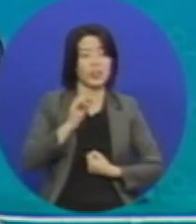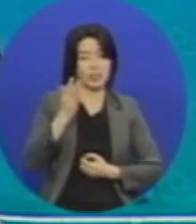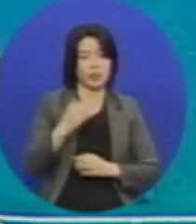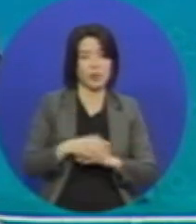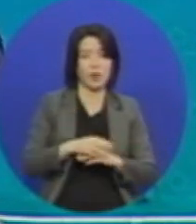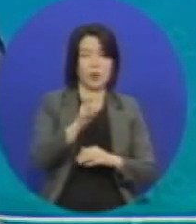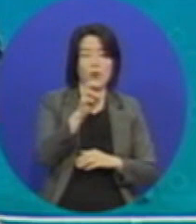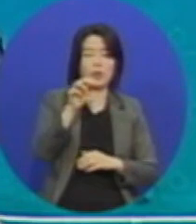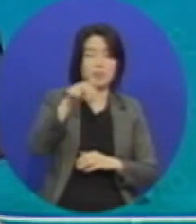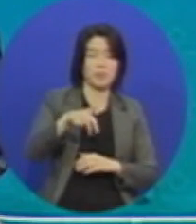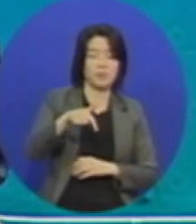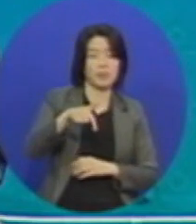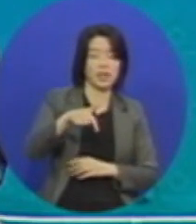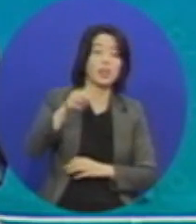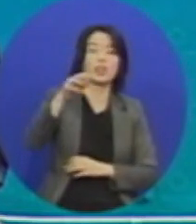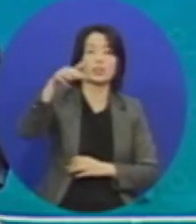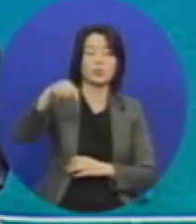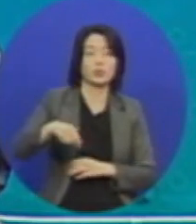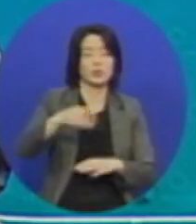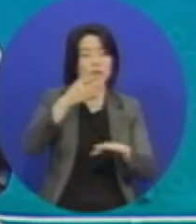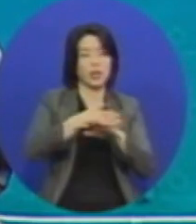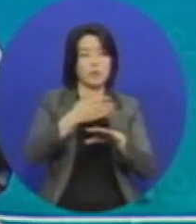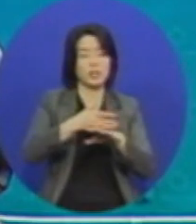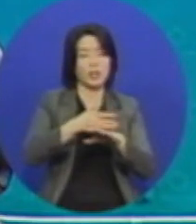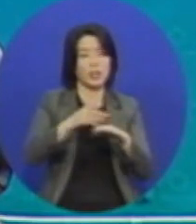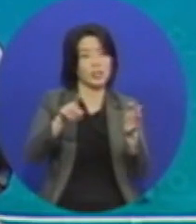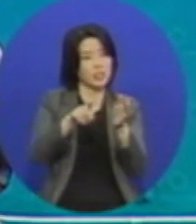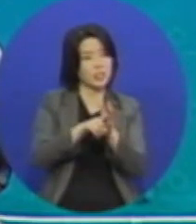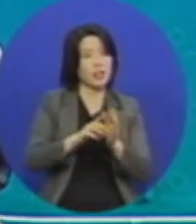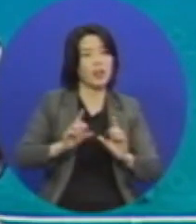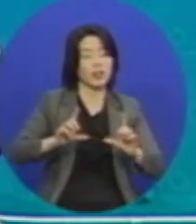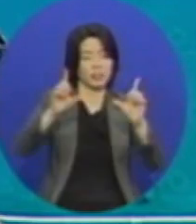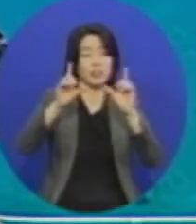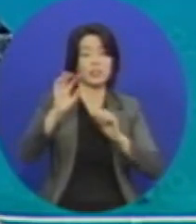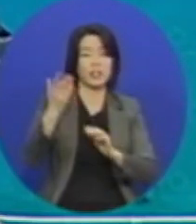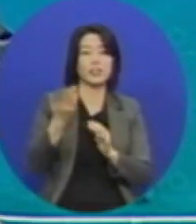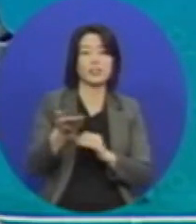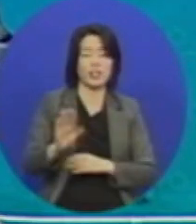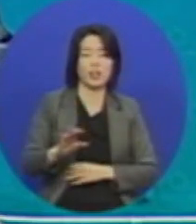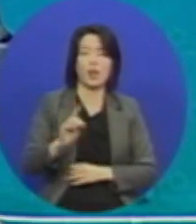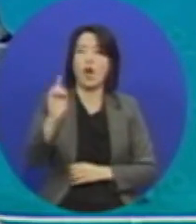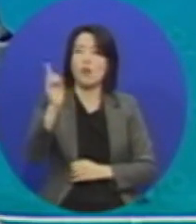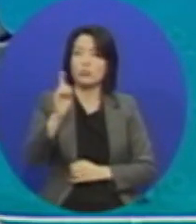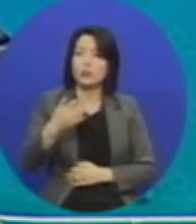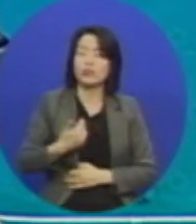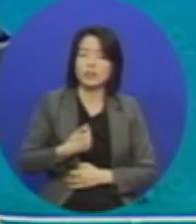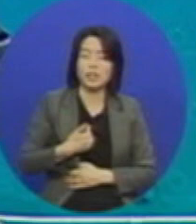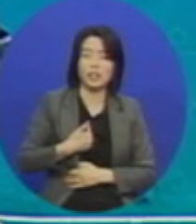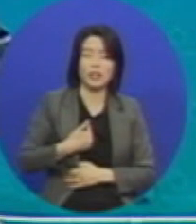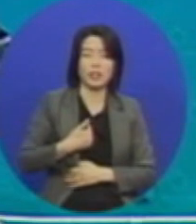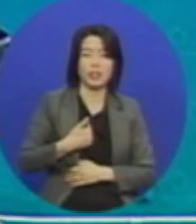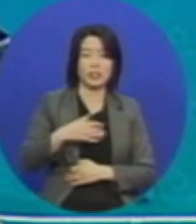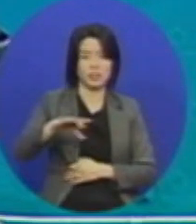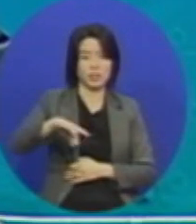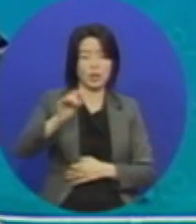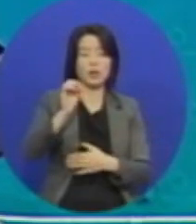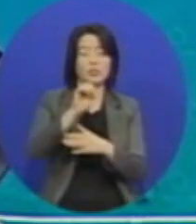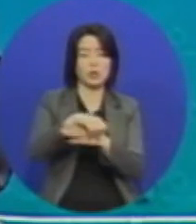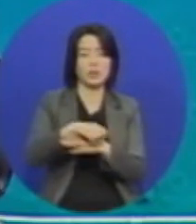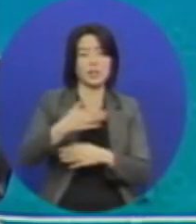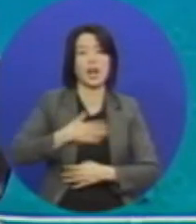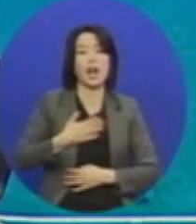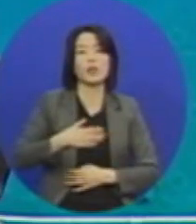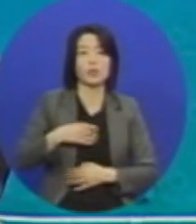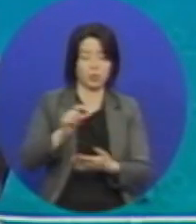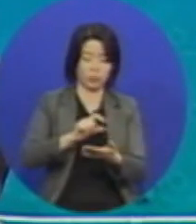제리 첫 열매 감사 신앙 감사절 긴데 무엇이 4개 첫 열면 지는 알고 들어야 되잖아요